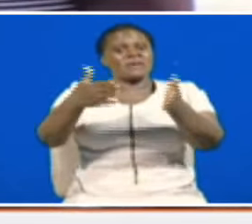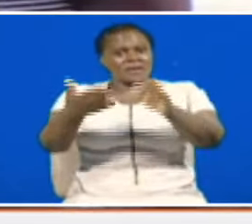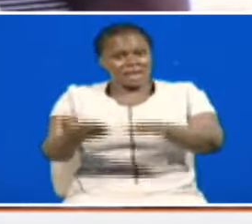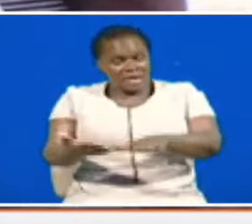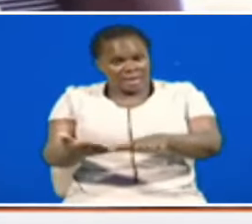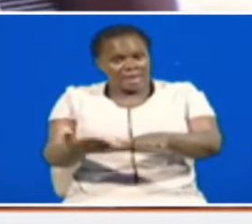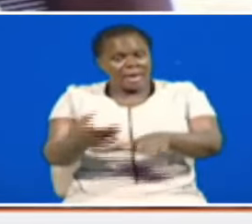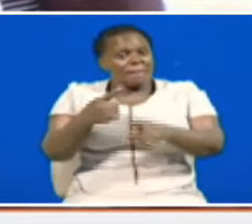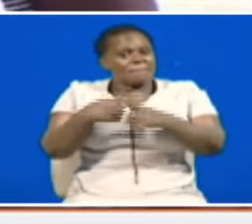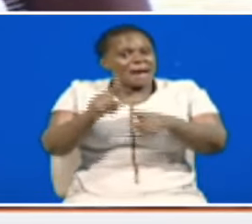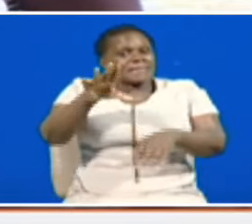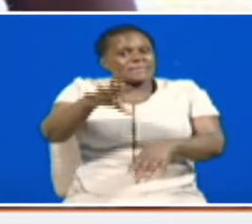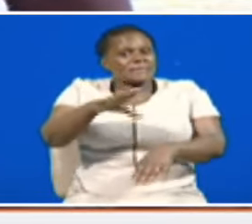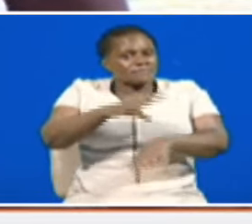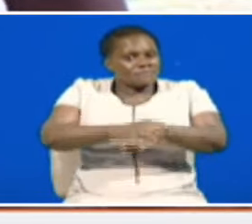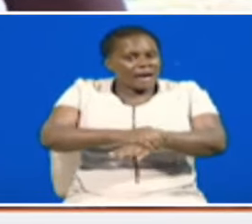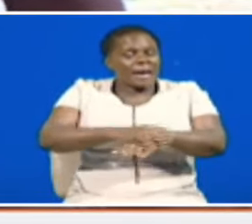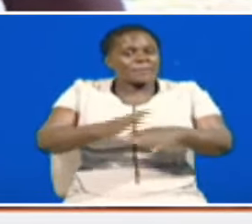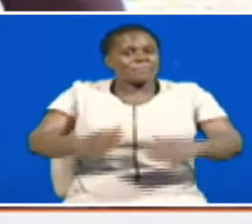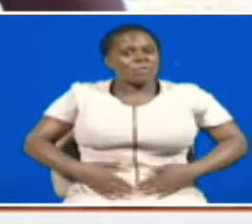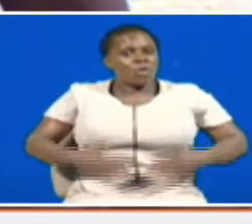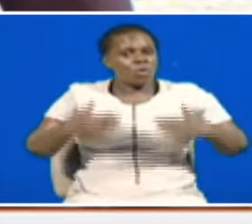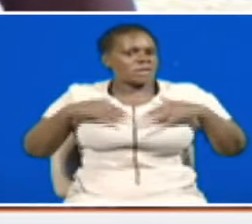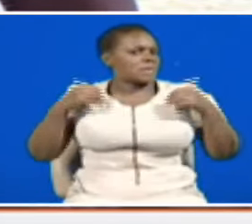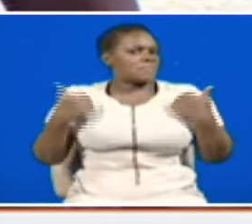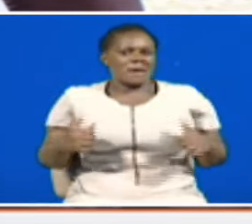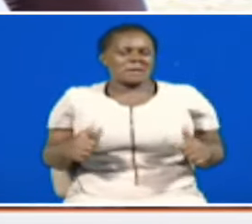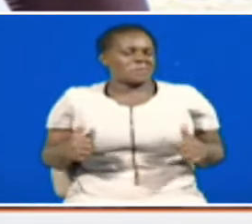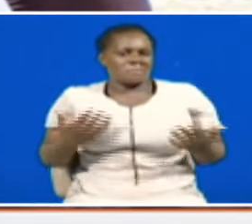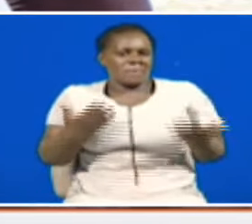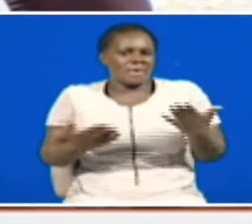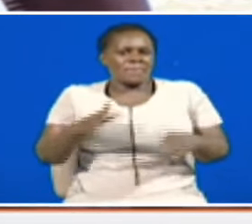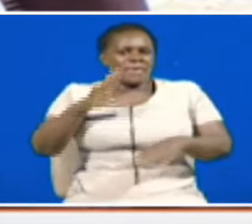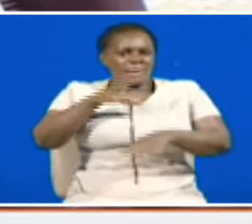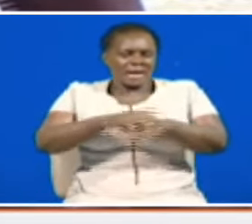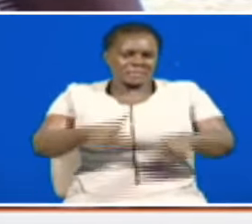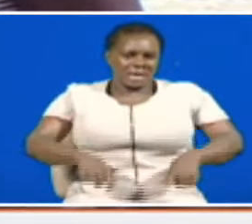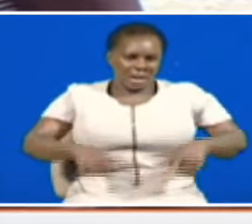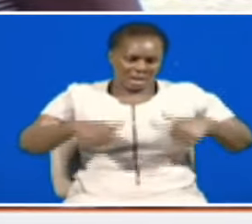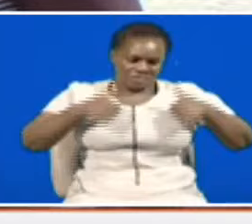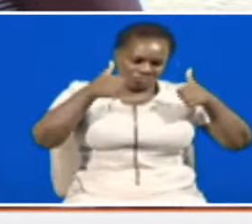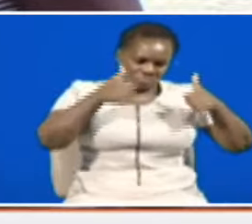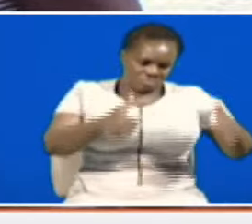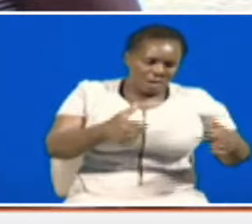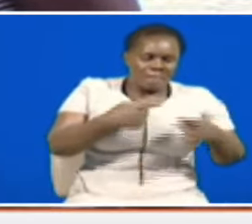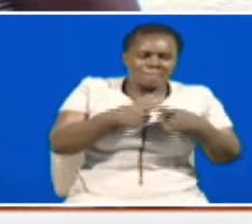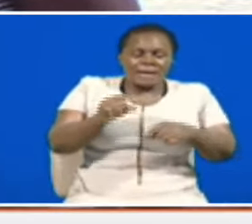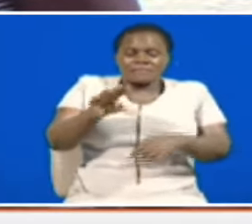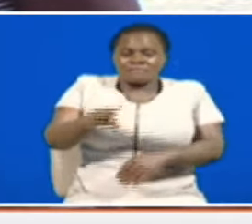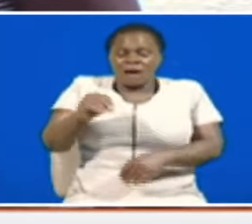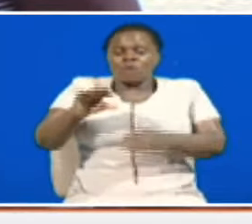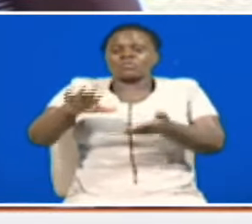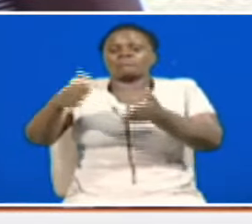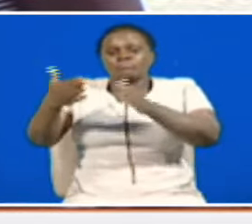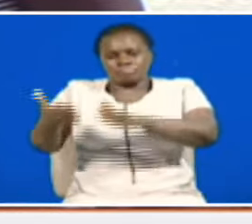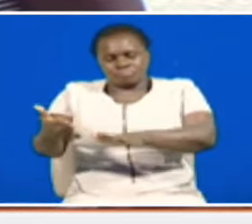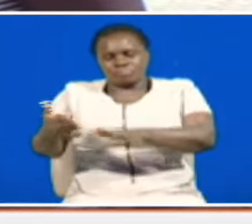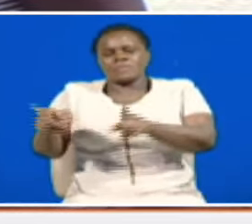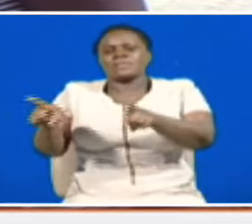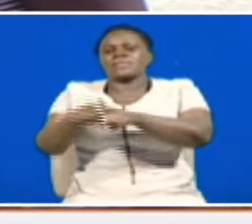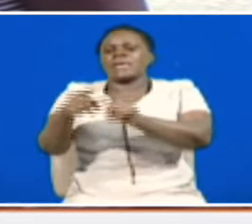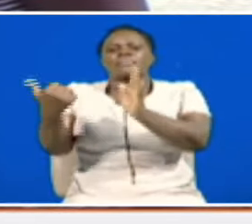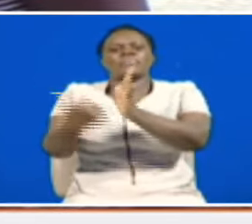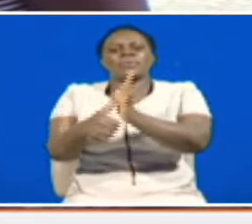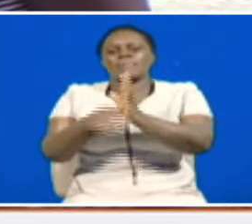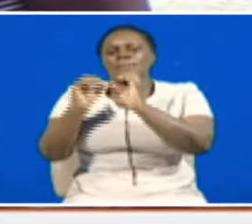na hawajapatikana mochari. Kwa hivyo labda wakipatikana hai sawa, wakipatikana wakufa pia kama hivi, pia